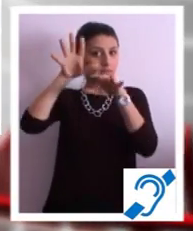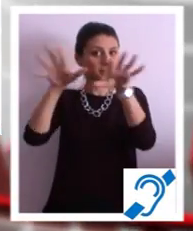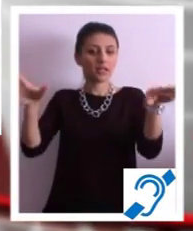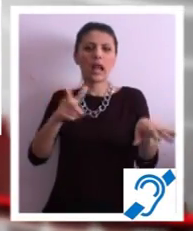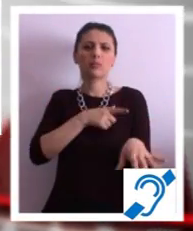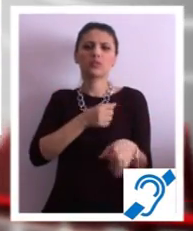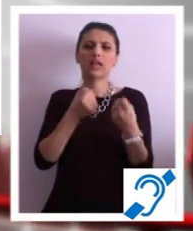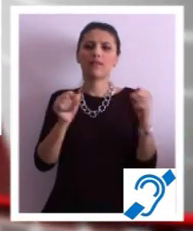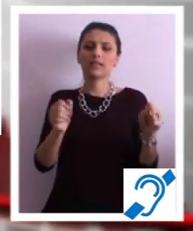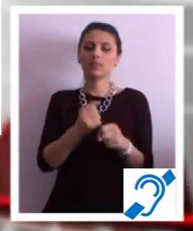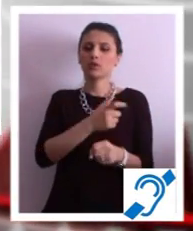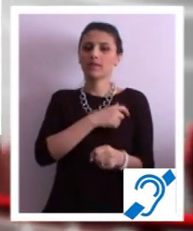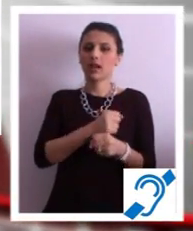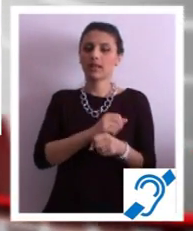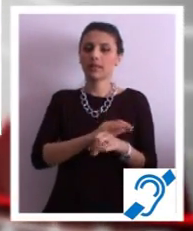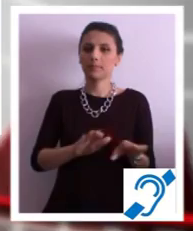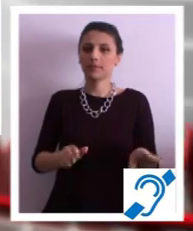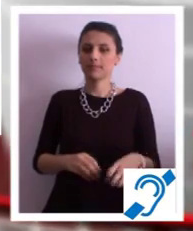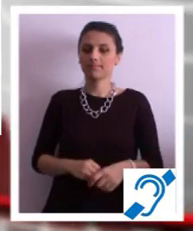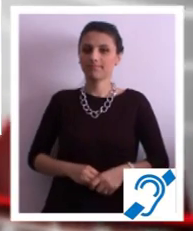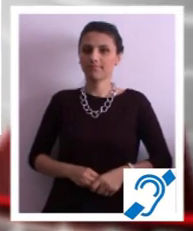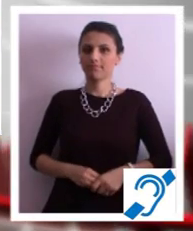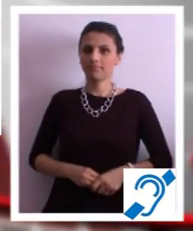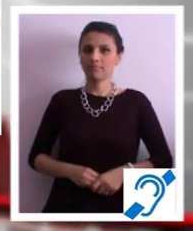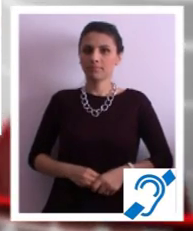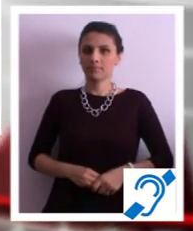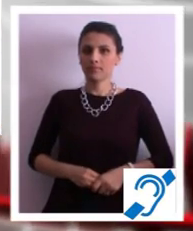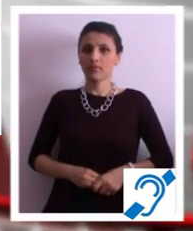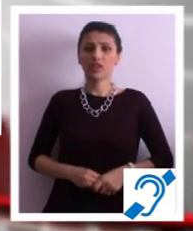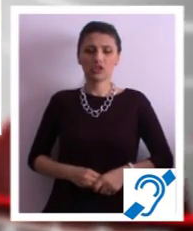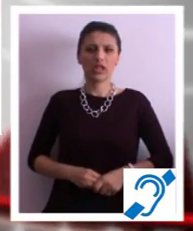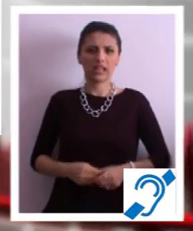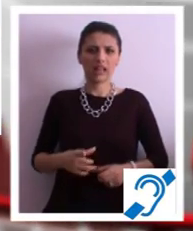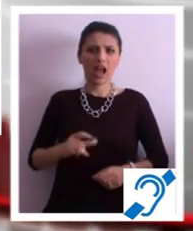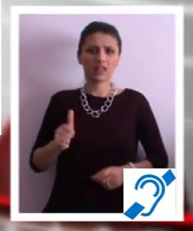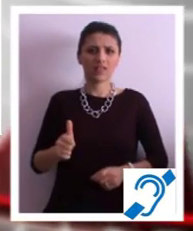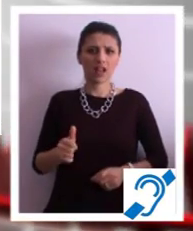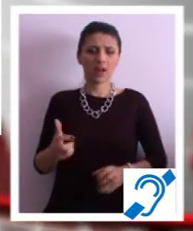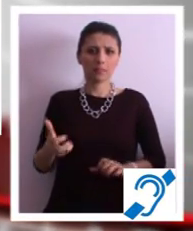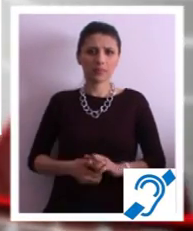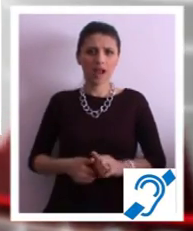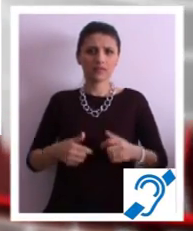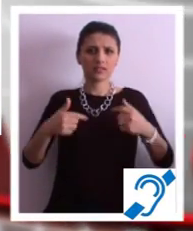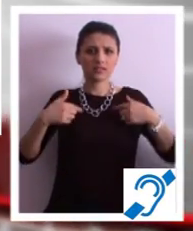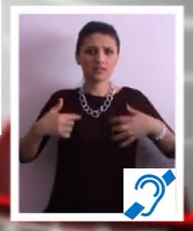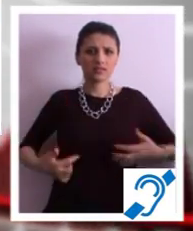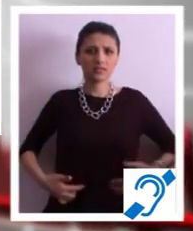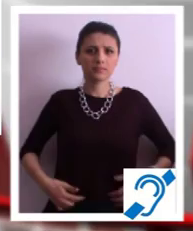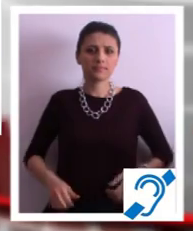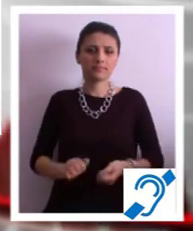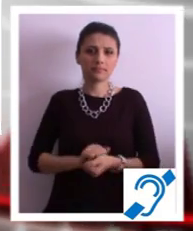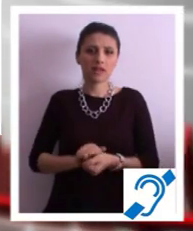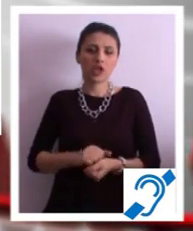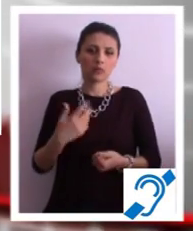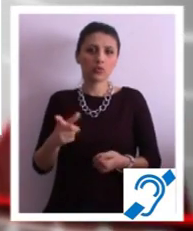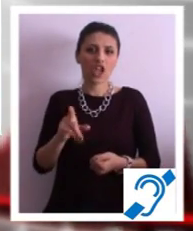frontotemporoparietală dreaptă, midriază fixă, șlanizocorie, otoragie dreaptă, deci practic nu a mai fost nevoie decât să declar decesul,